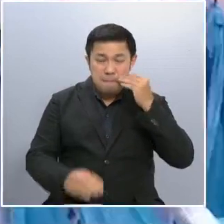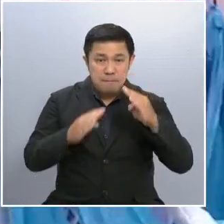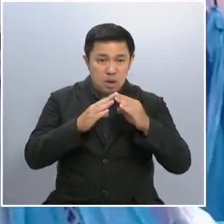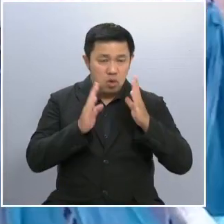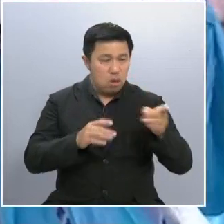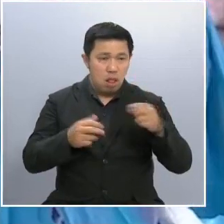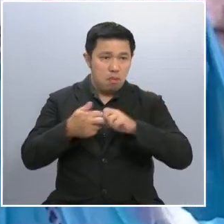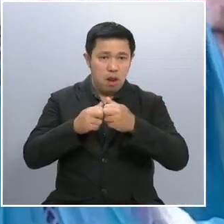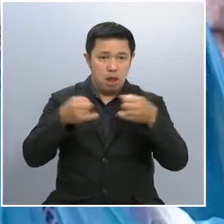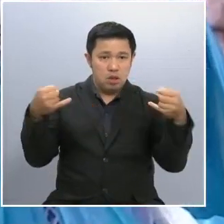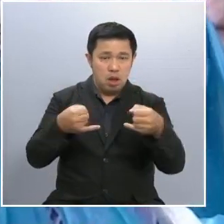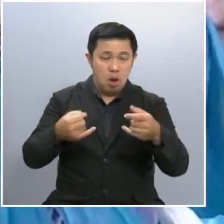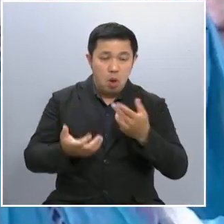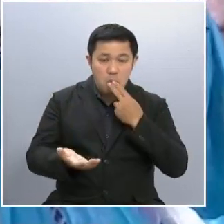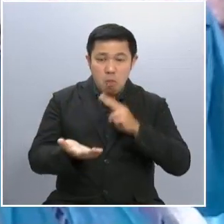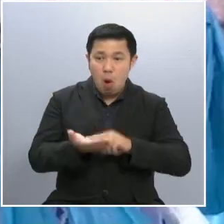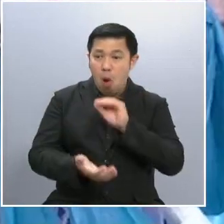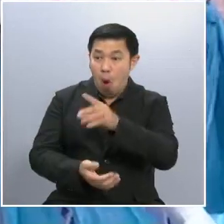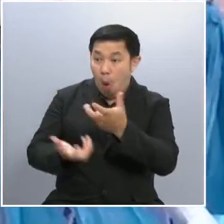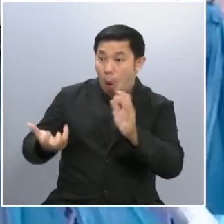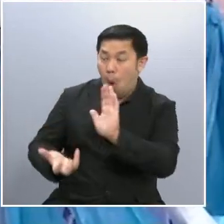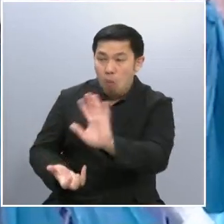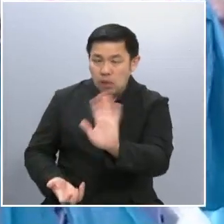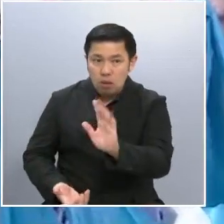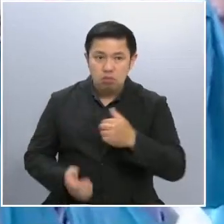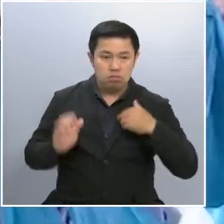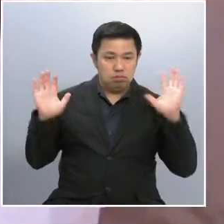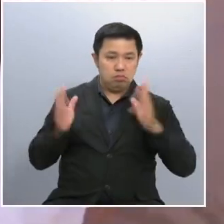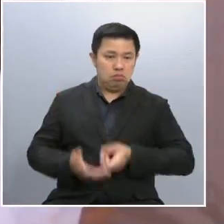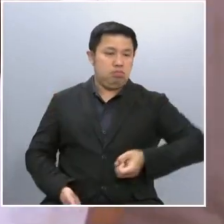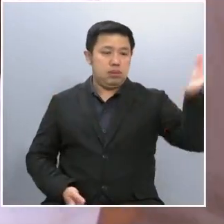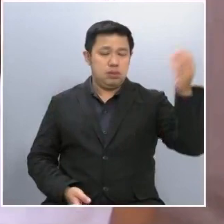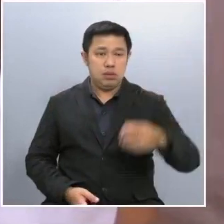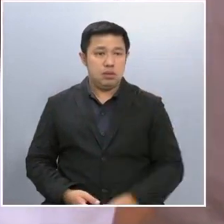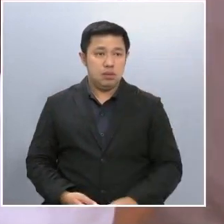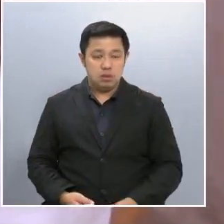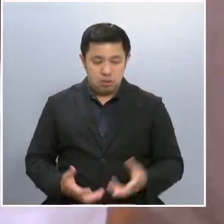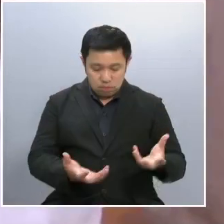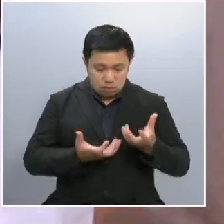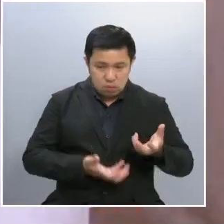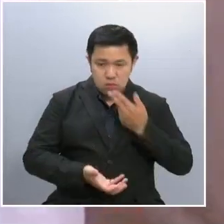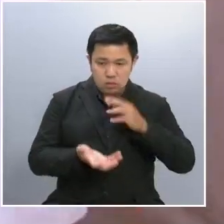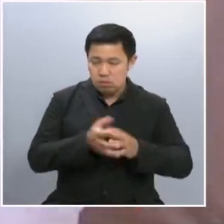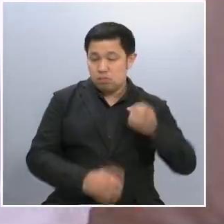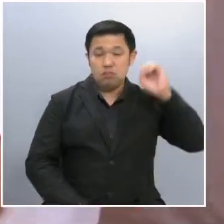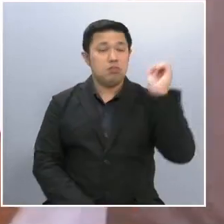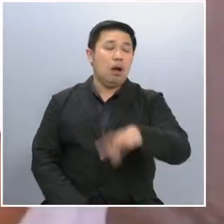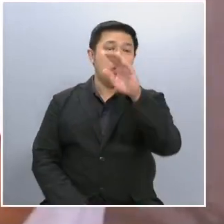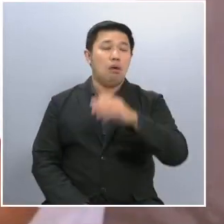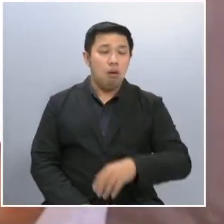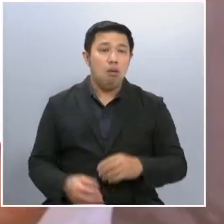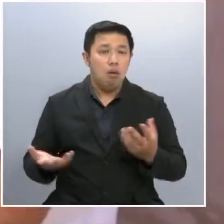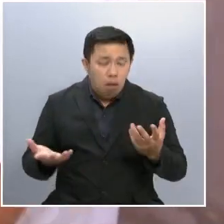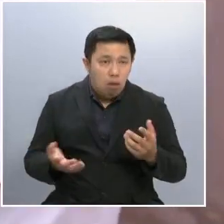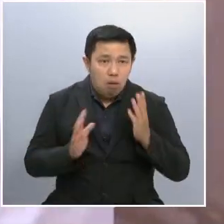ไม่ถูกกันถ้าของที่ส่งไม่ใช่ของของตัวเองจะถูกโยนถูกตะแทกแรงๆก็เป็นปัญหาแบบนี้ค่ะ